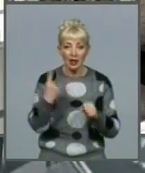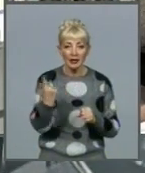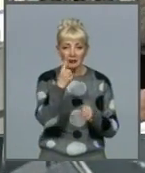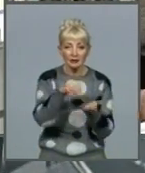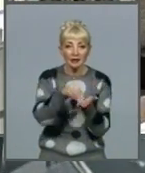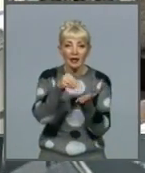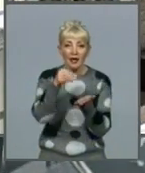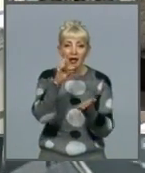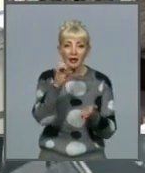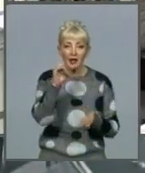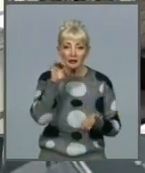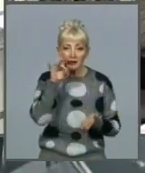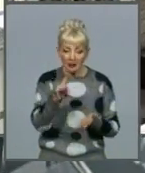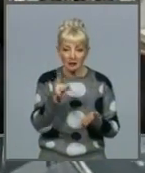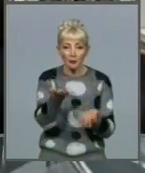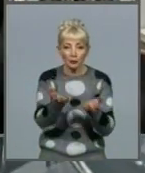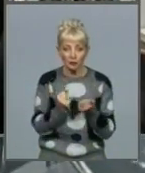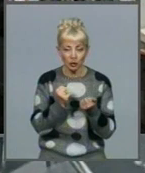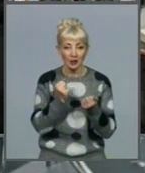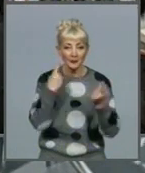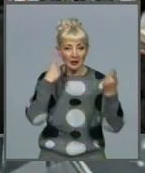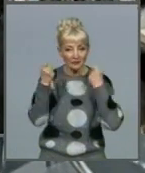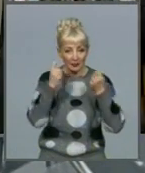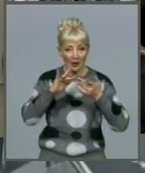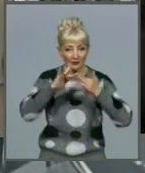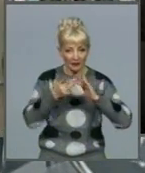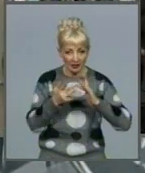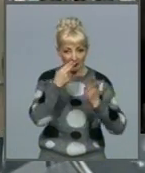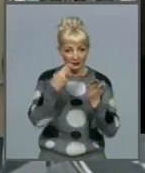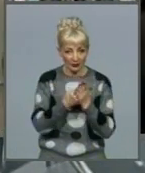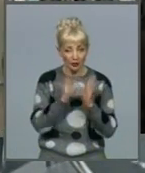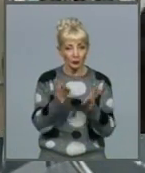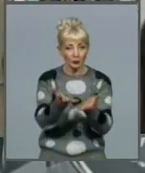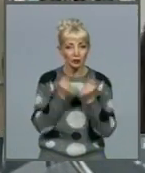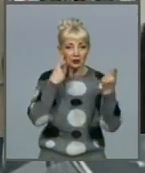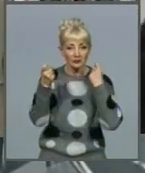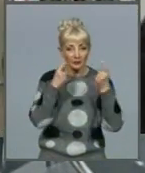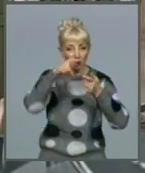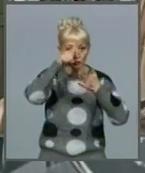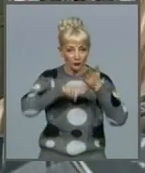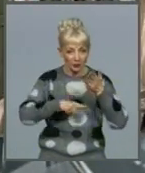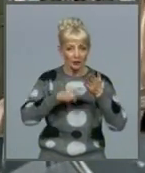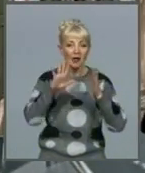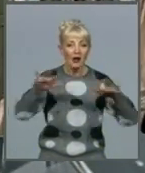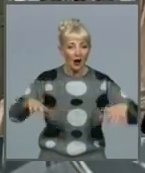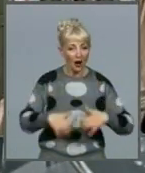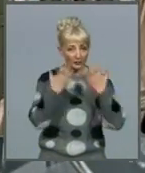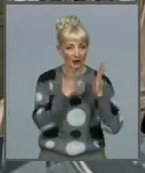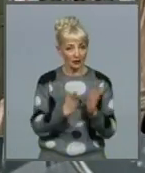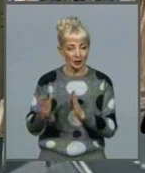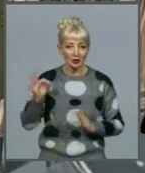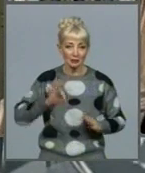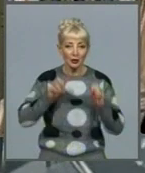інформації в електронному вигляді. Також фінустанови одержуватимуть інформацію про довіреності в автоматичному режимі з використанням спеціальної